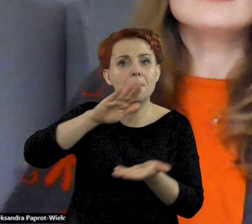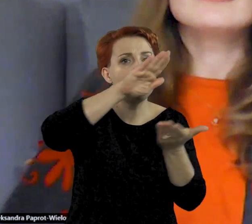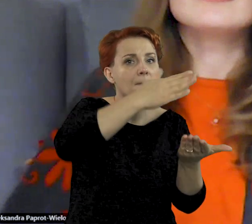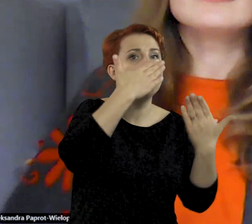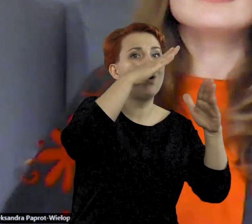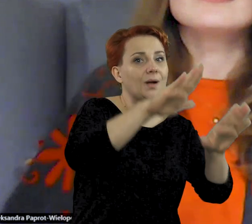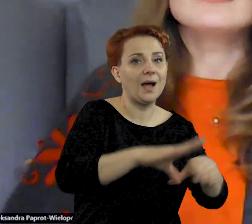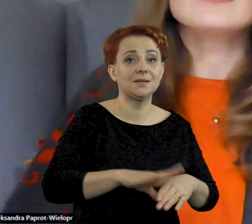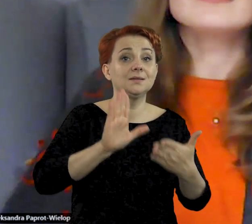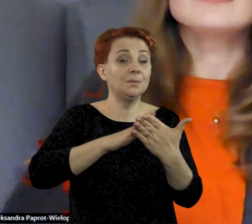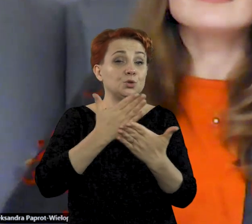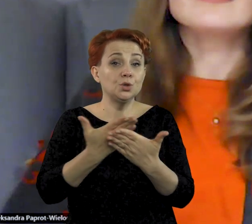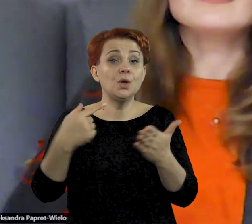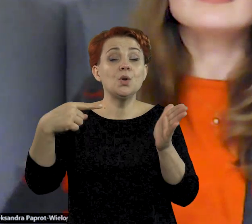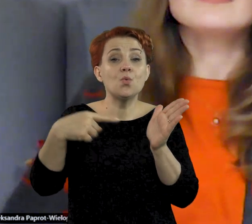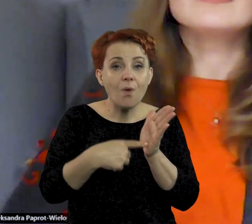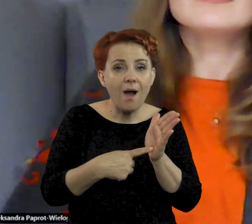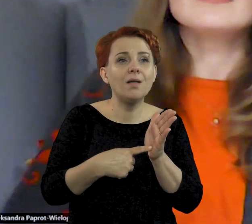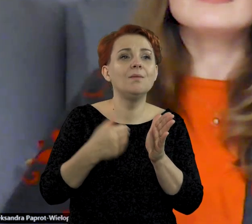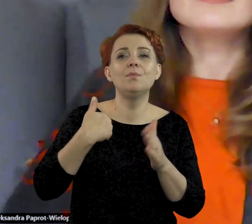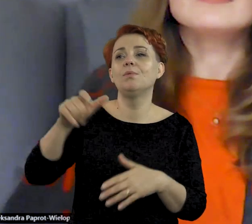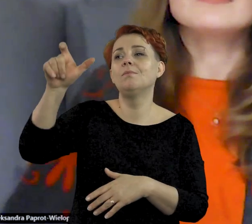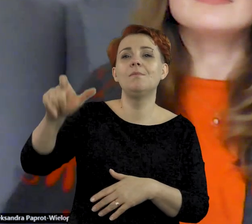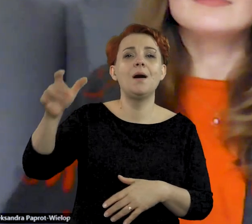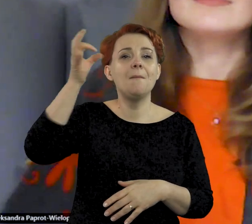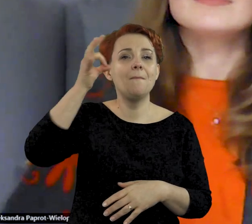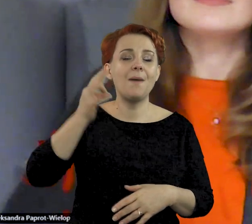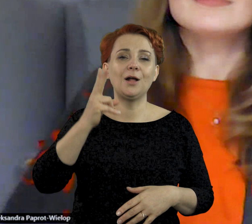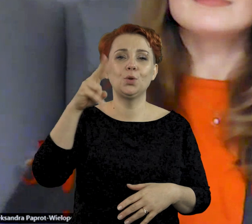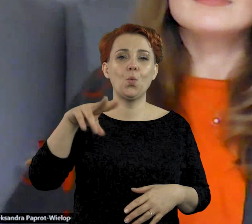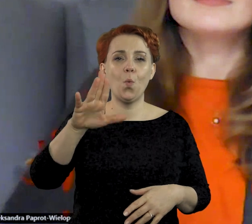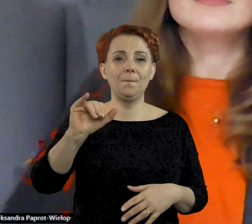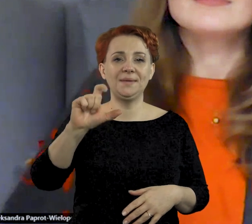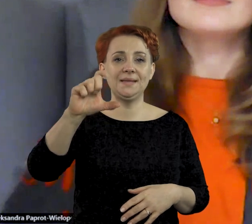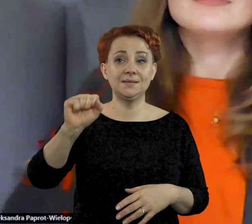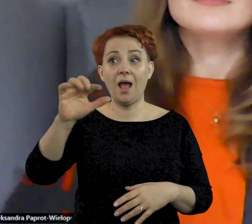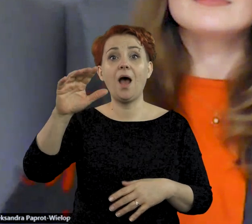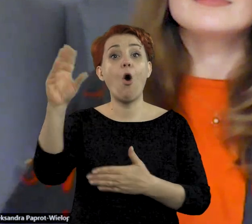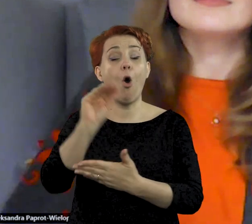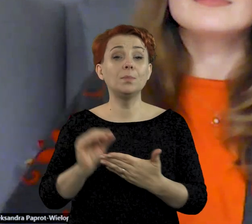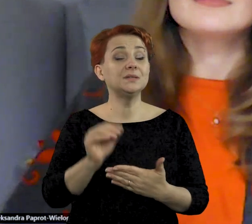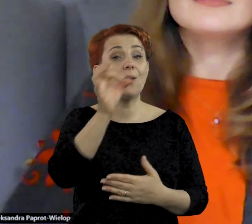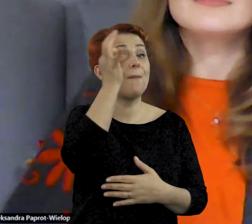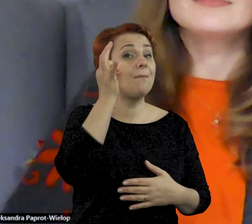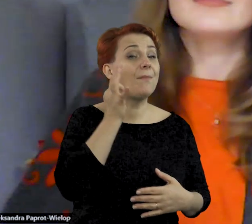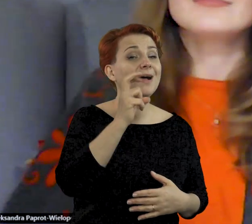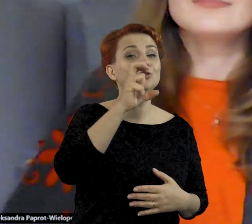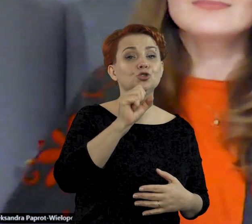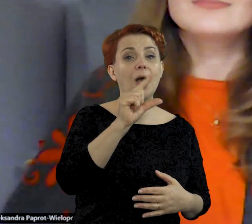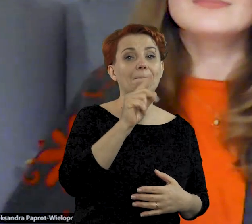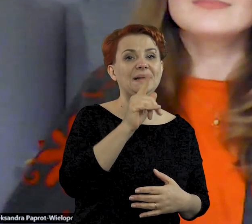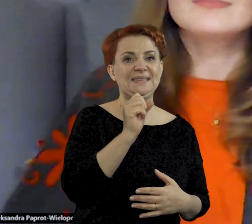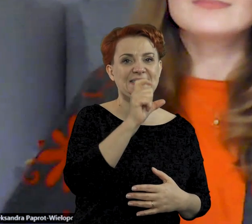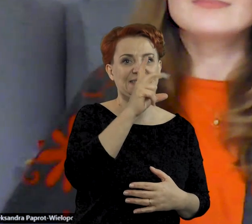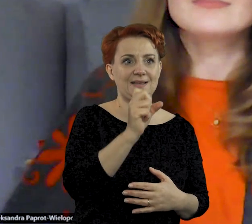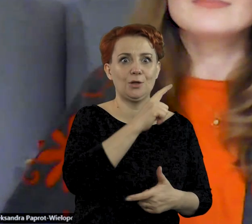jak to miało miejsce z pracą Grażyny Kubicy poświęconą Marii Czaplickiej, jej dorobkowi i w ogóle